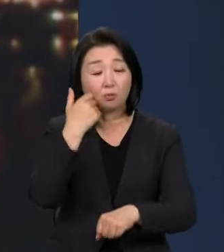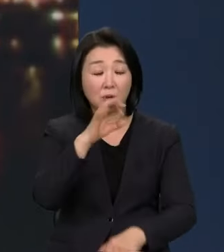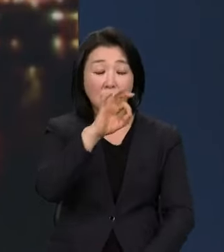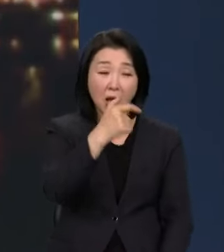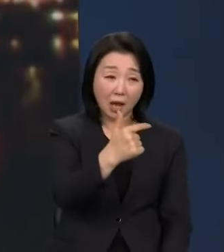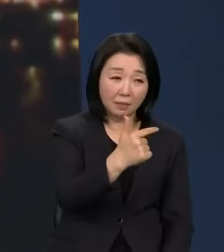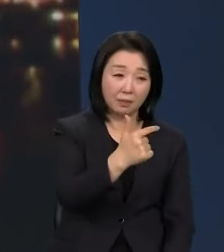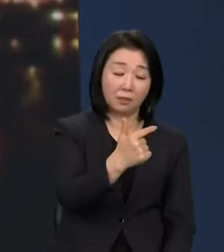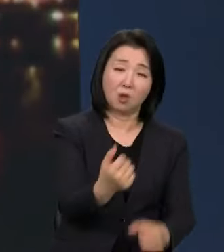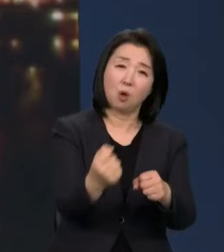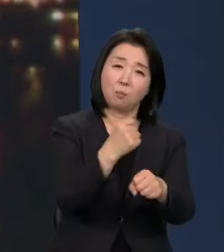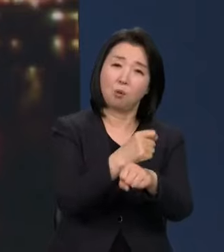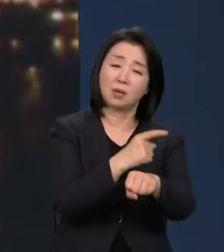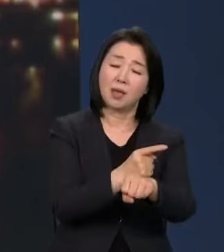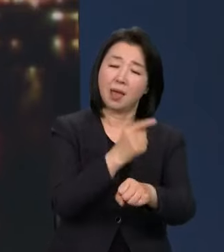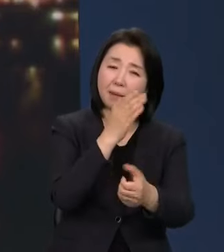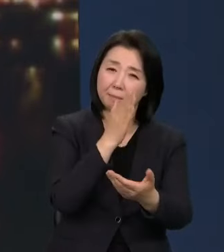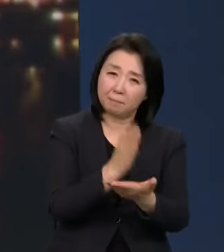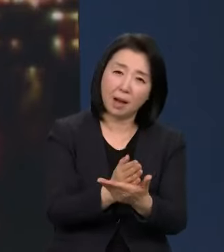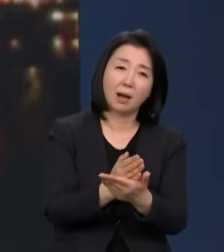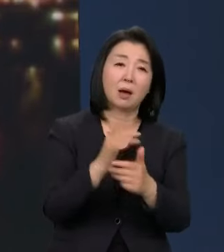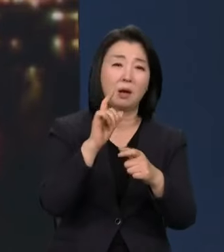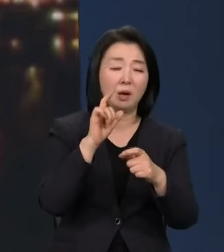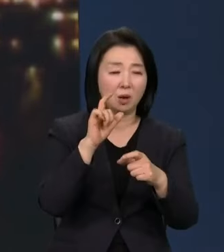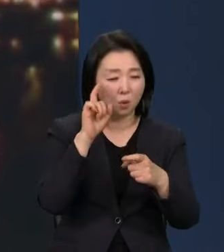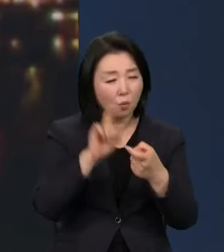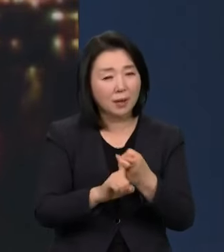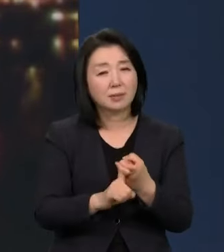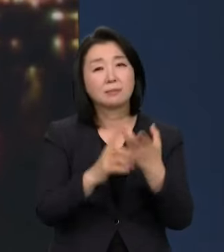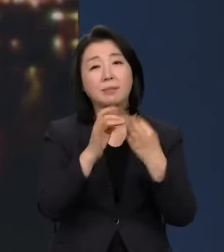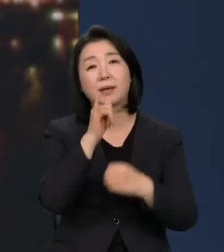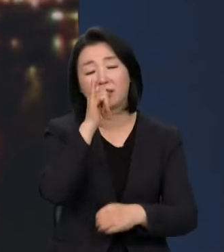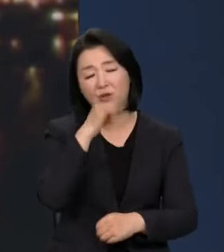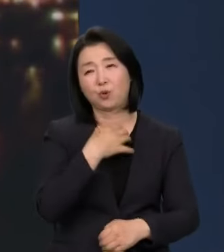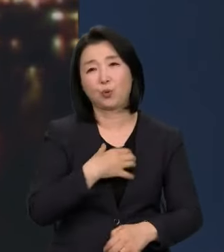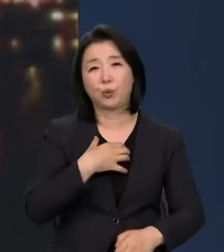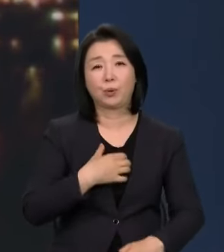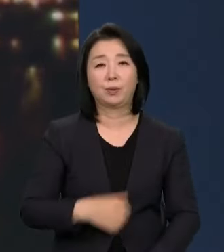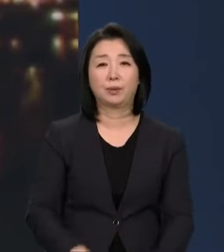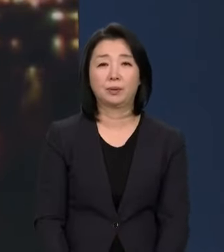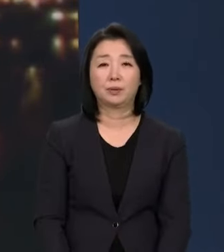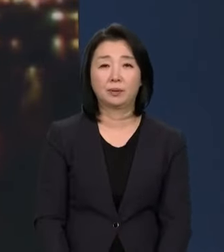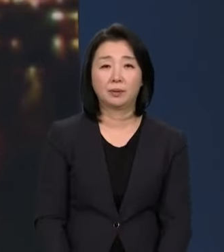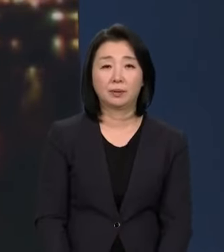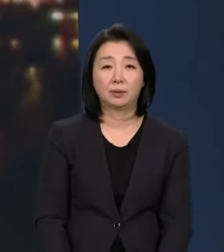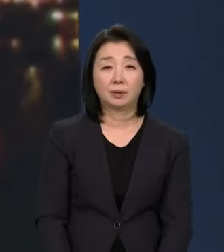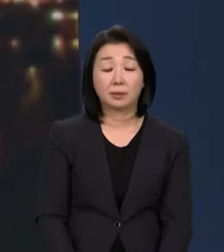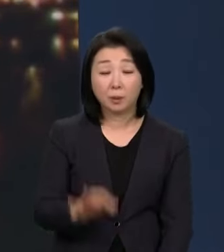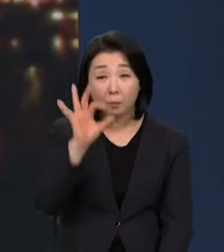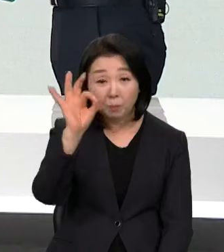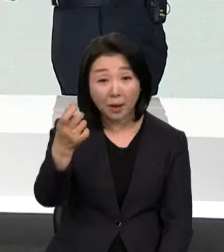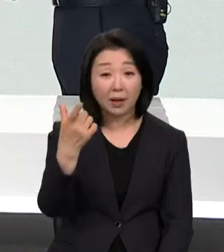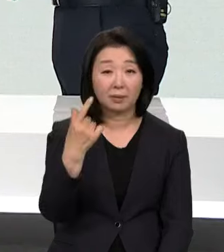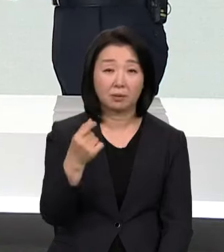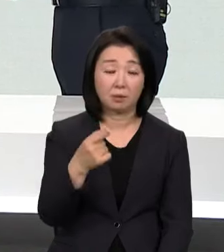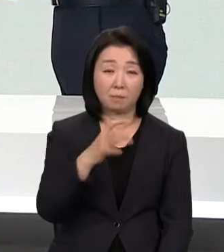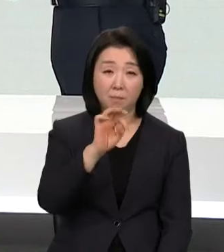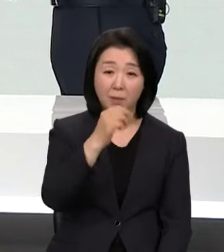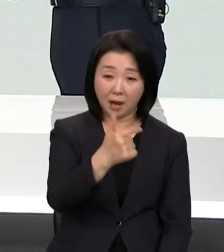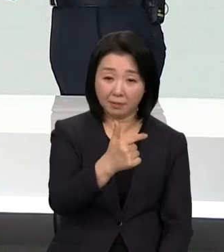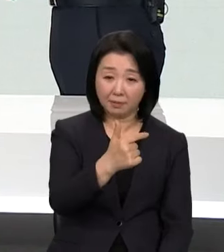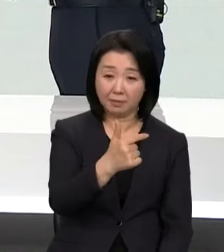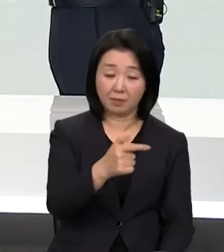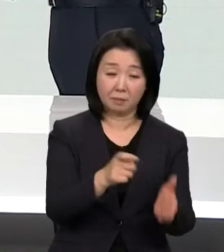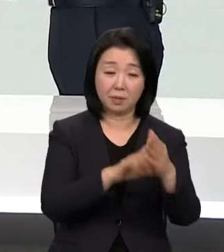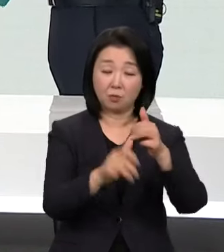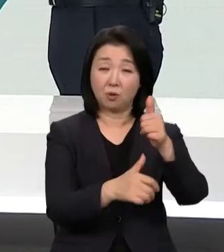전 위원장이 복귀할지 대한 관심으로 흐르는게 아니냐 벌써 이런 우려들 나오고 있는데요 앞서서 제가 보셨던 것처럼 한동훈 전